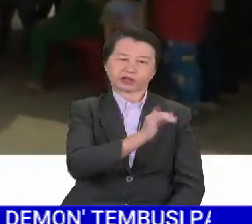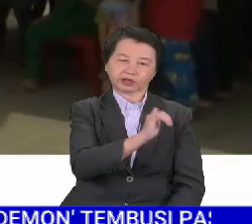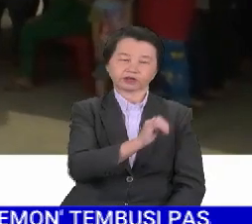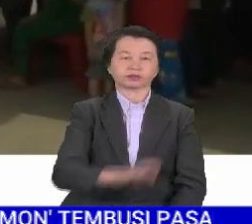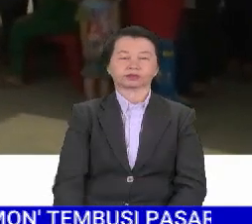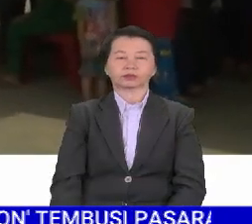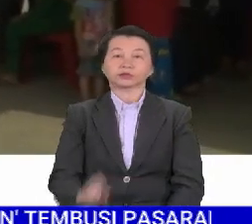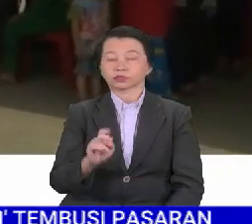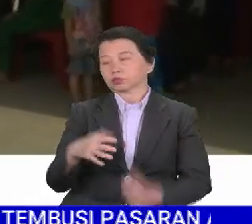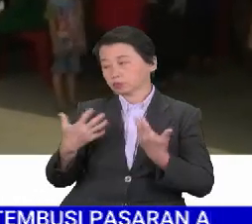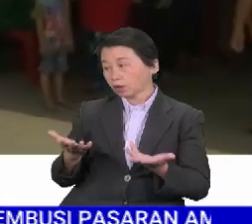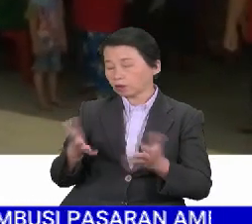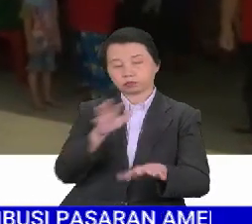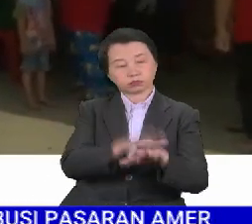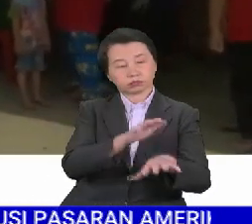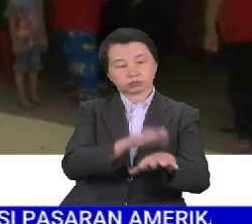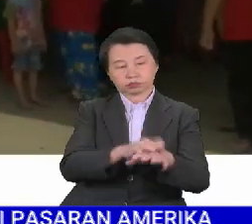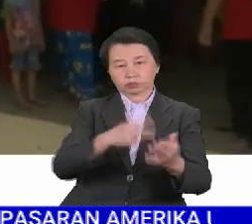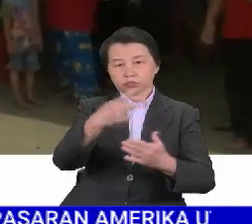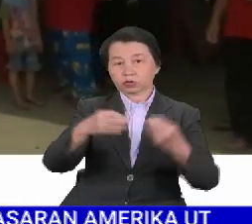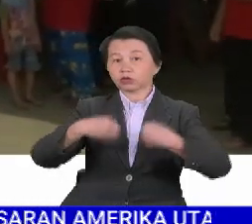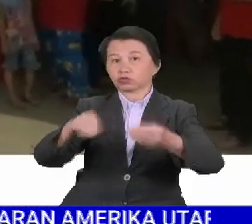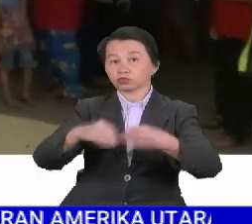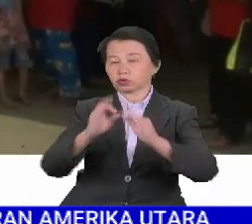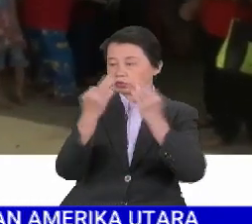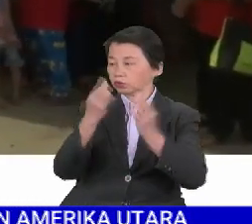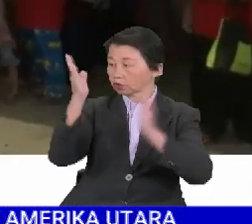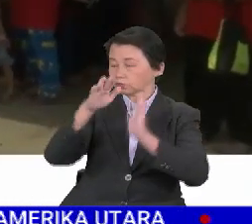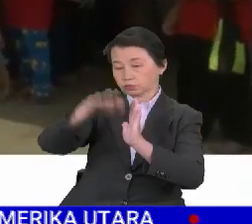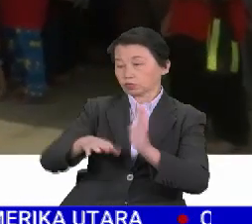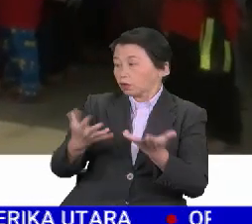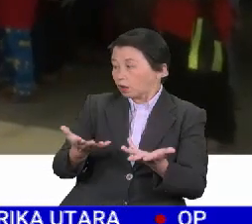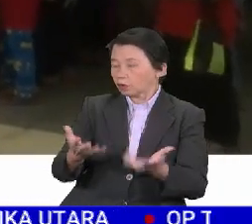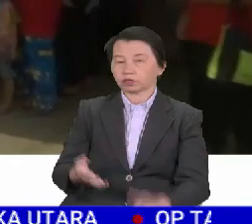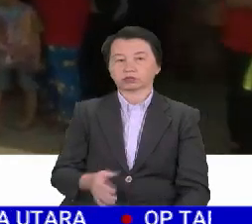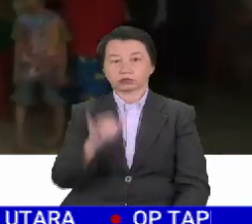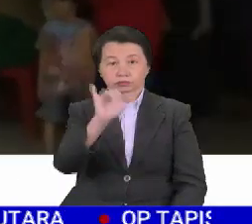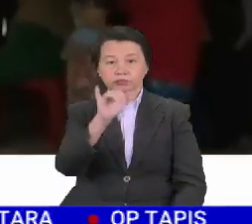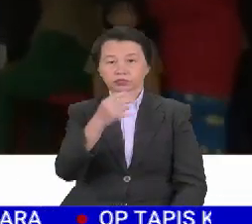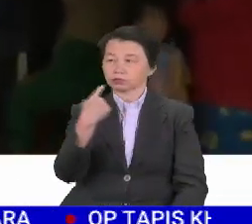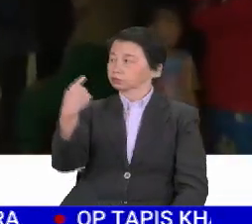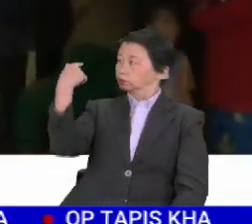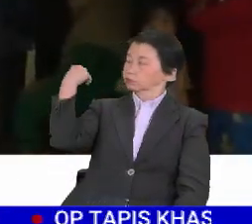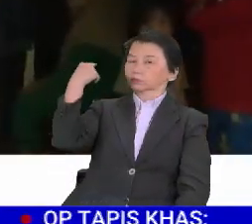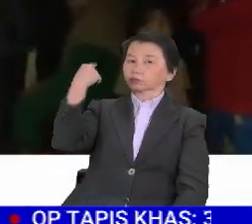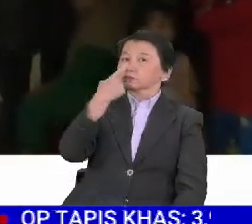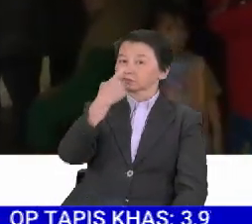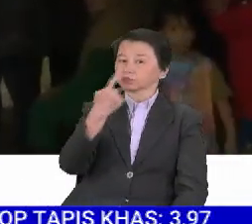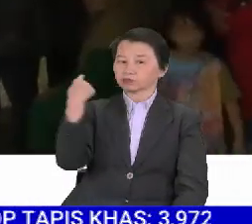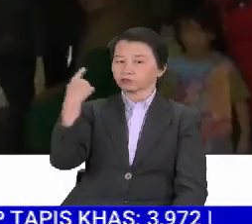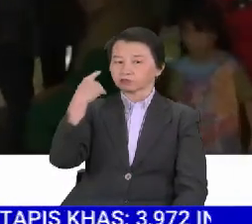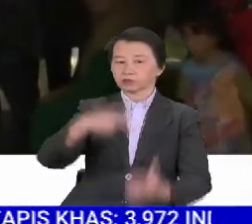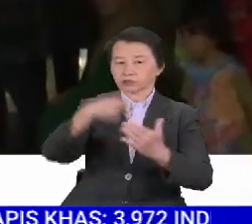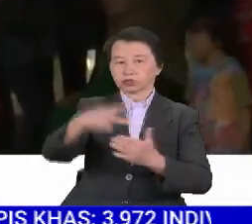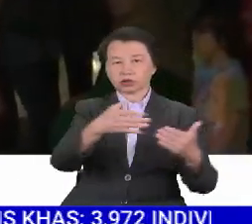Datuk, bagaimana dengan sambutan program jualan keluarga Malaysia hari ini? Oh, kalau kita lihat di belakang kita ini merupakan satu